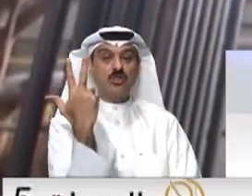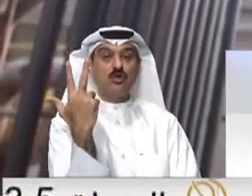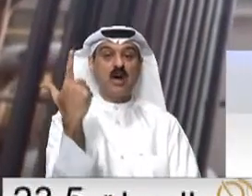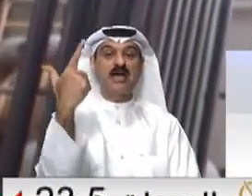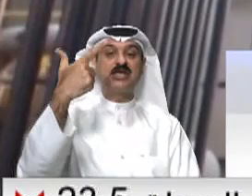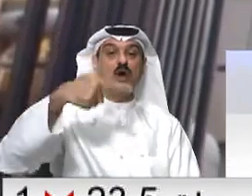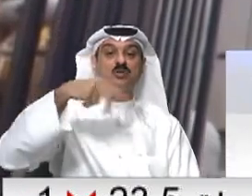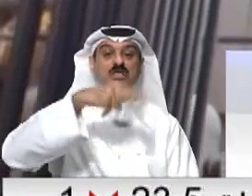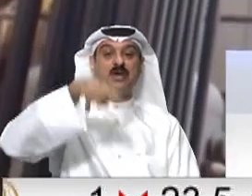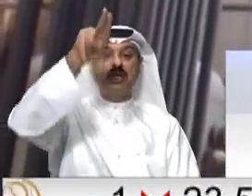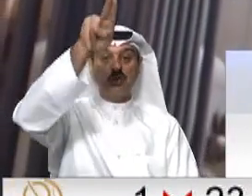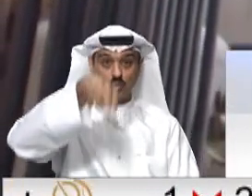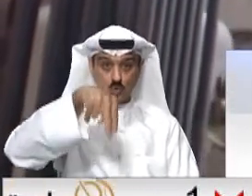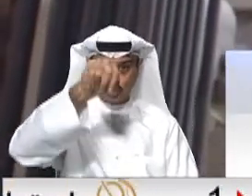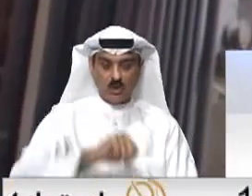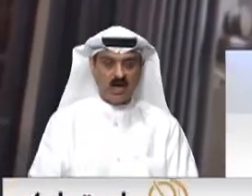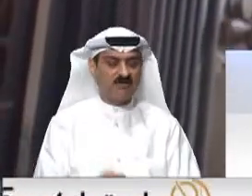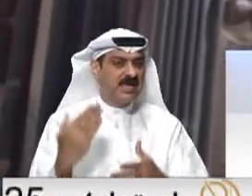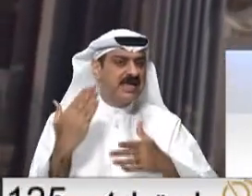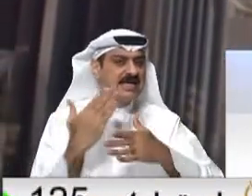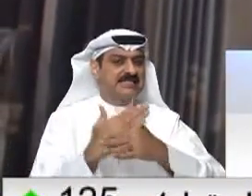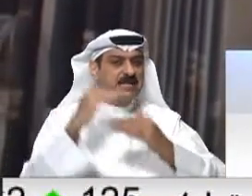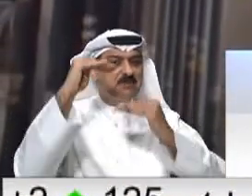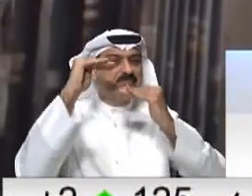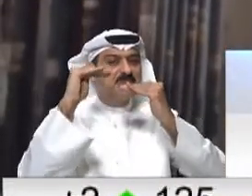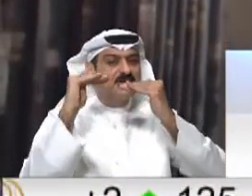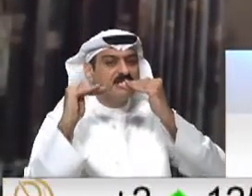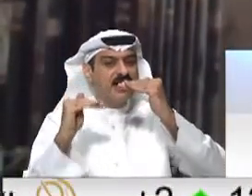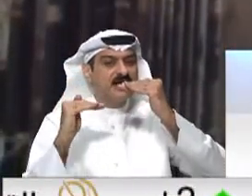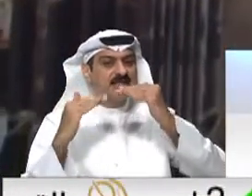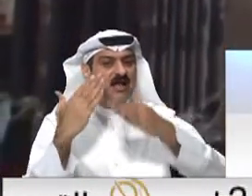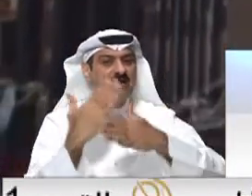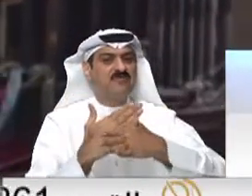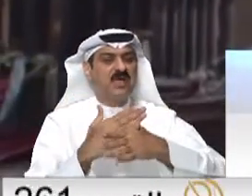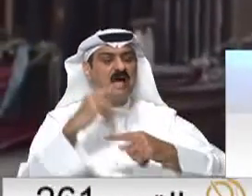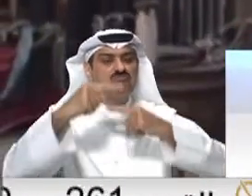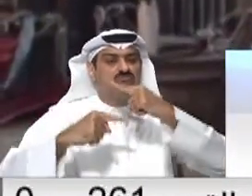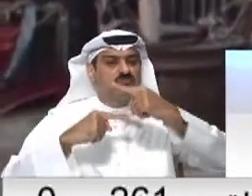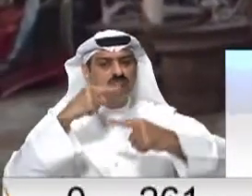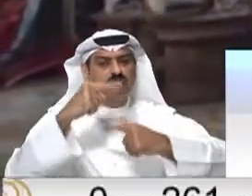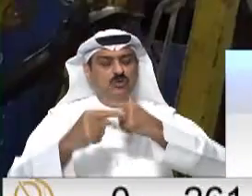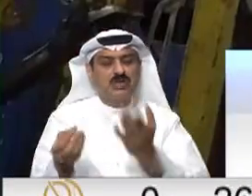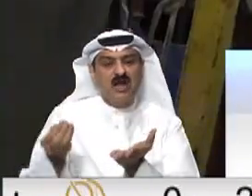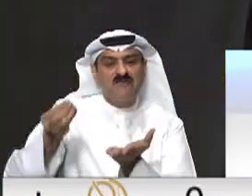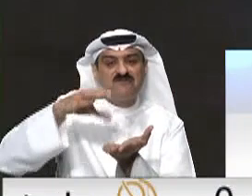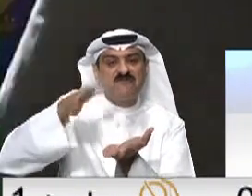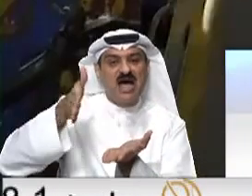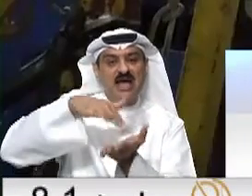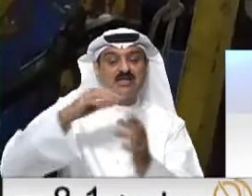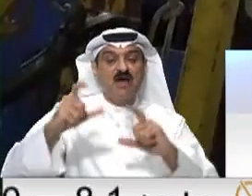دولار. وتأتي هذه التعثرات بأسعار النفط وسط مؤشرات باستمرار رفع أسعار